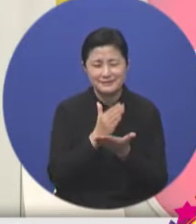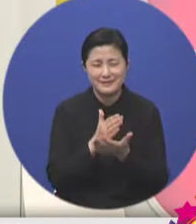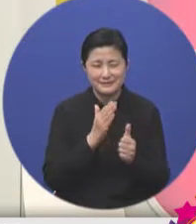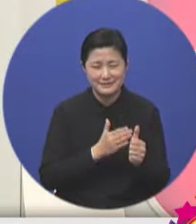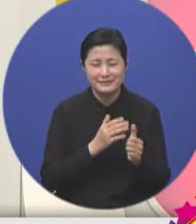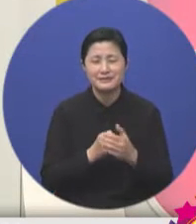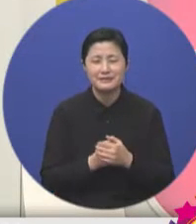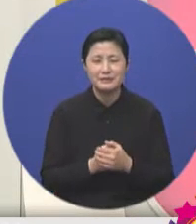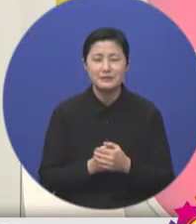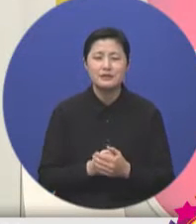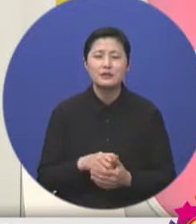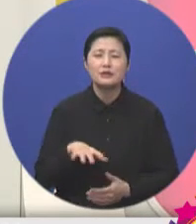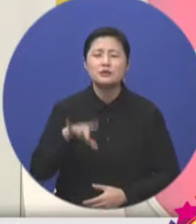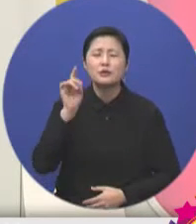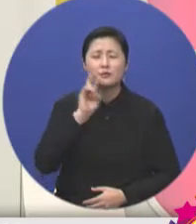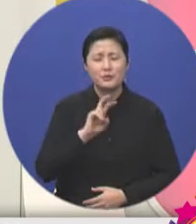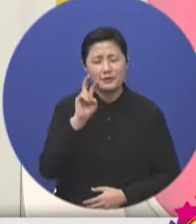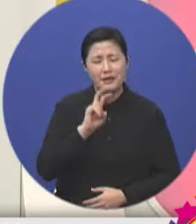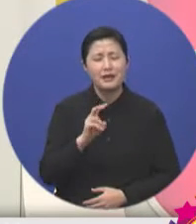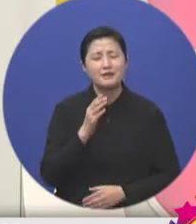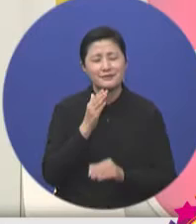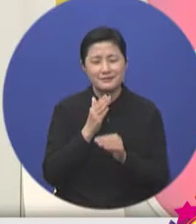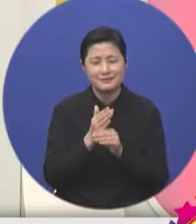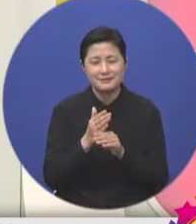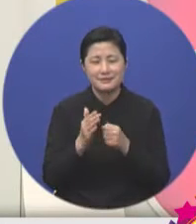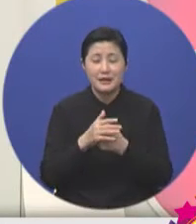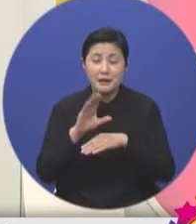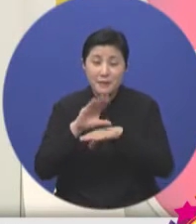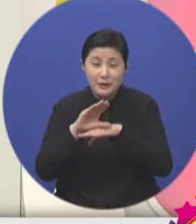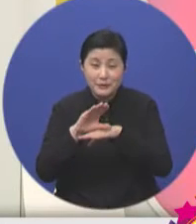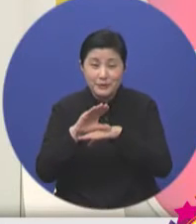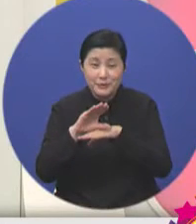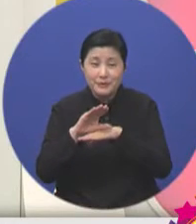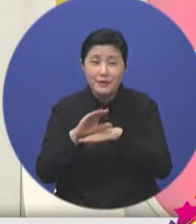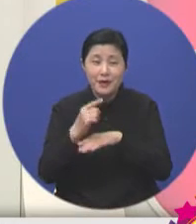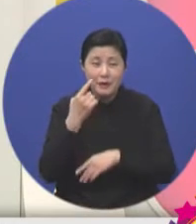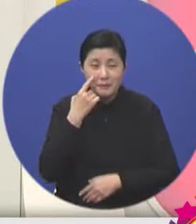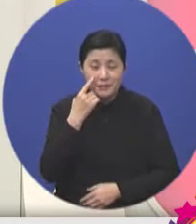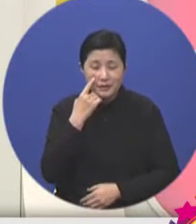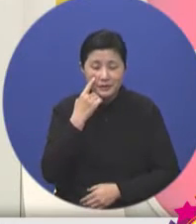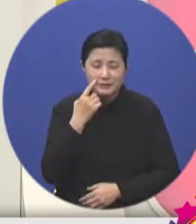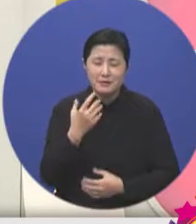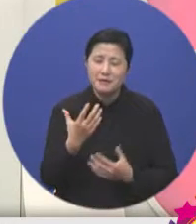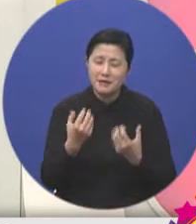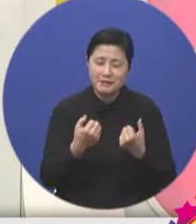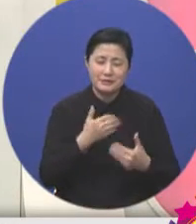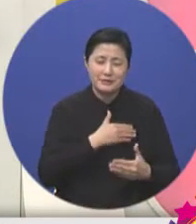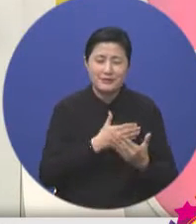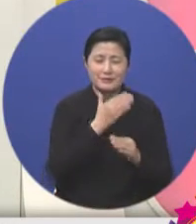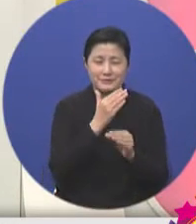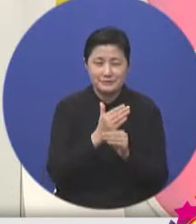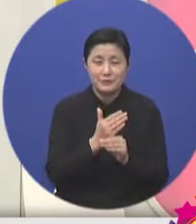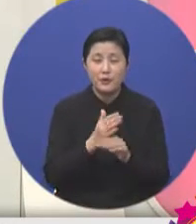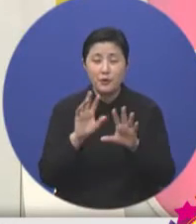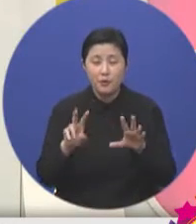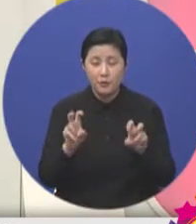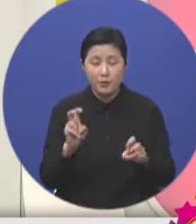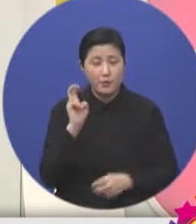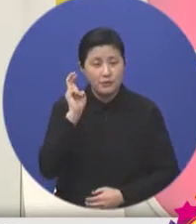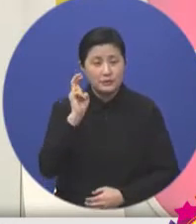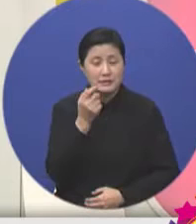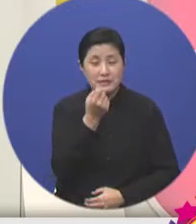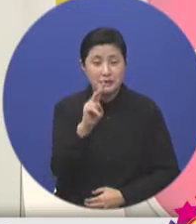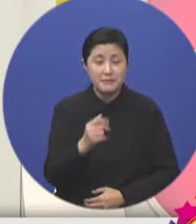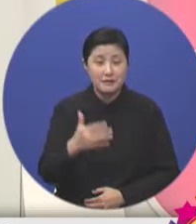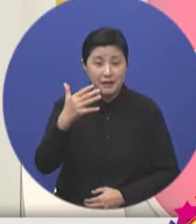늘 이런 노래는 처음인데 방송에 하니까 이상하게 떨리네요. 아버님 지금 저 TV 켜고 계세요? 안